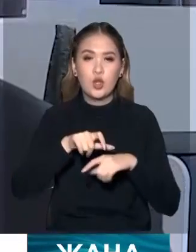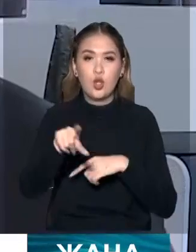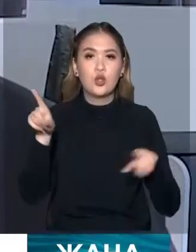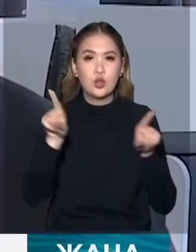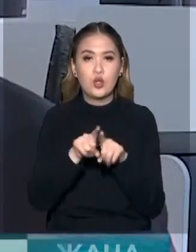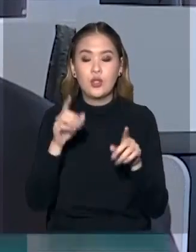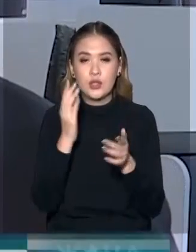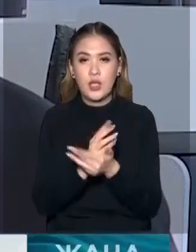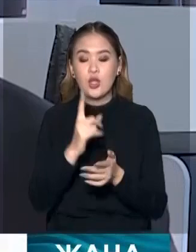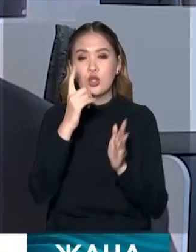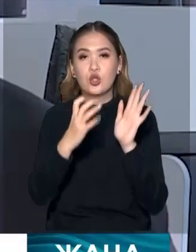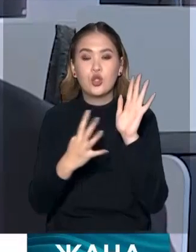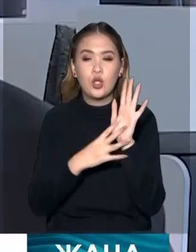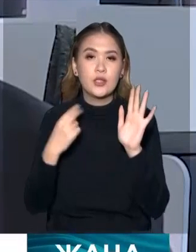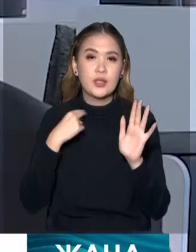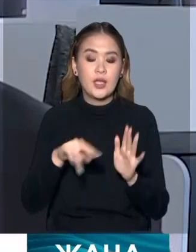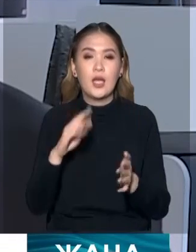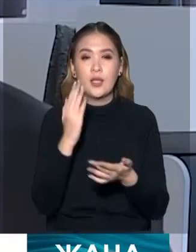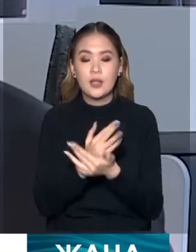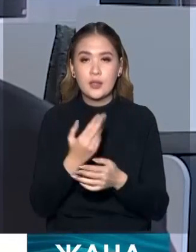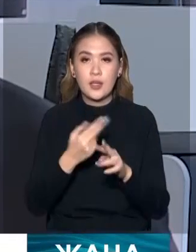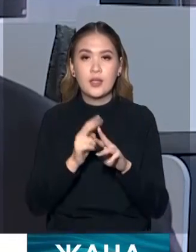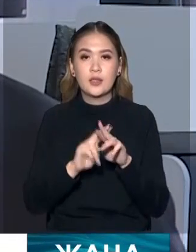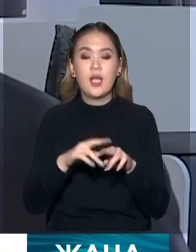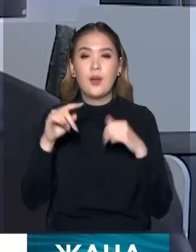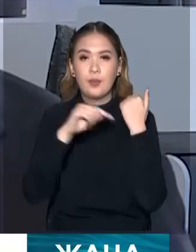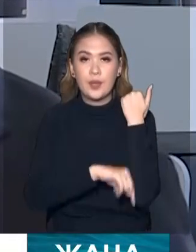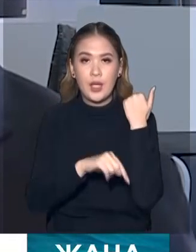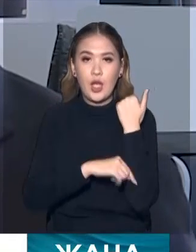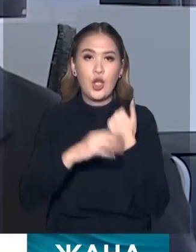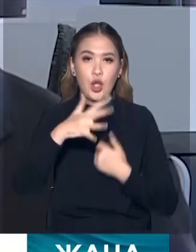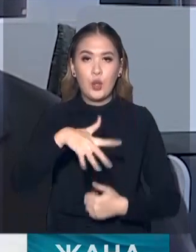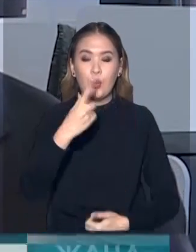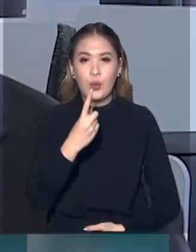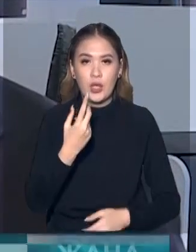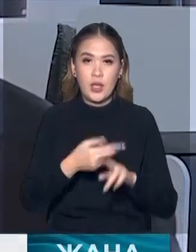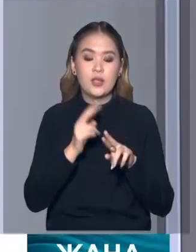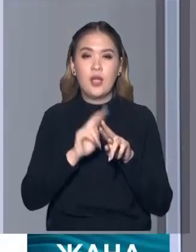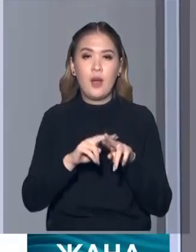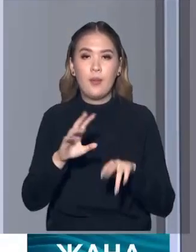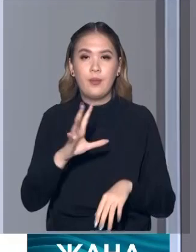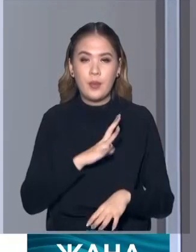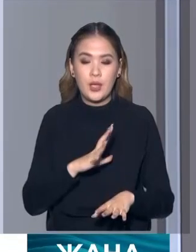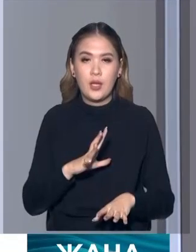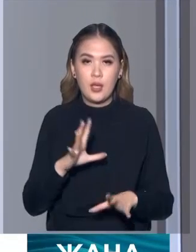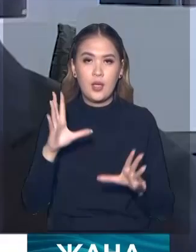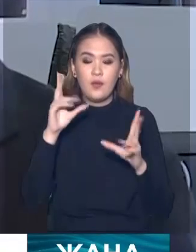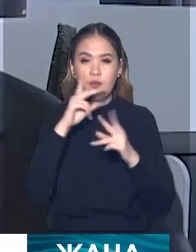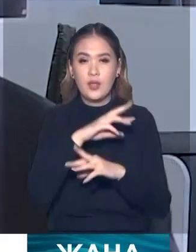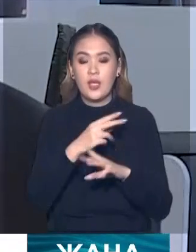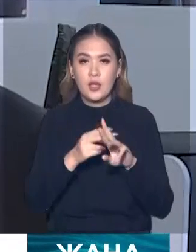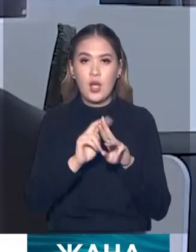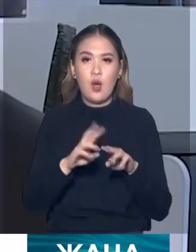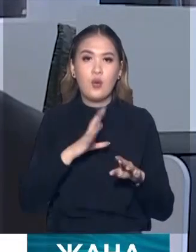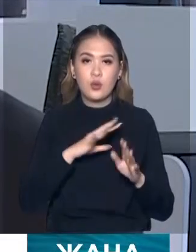Жыл басынан бері 109 қылмыстық іс қозғалып, сыбайлас жемқорлық санатындағы 51 лауазым тұлға қылмыстық жауапкершілікке тартылды. Қылмыстық істер бойынша